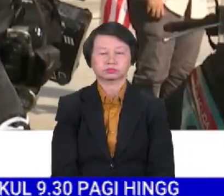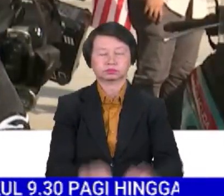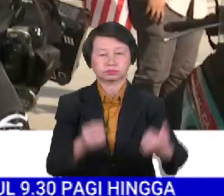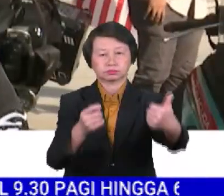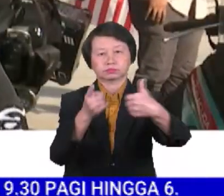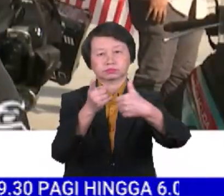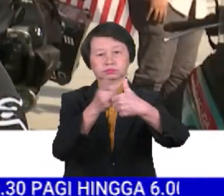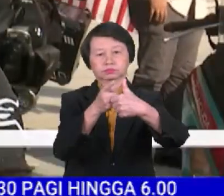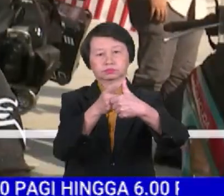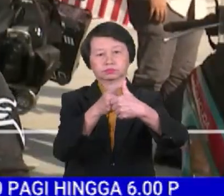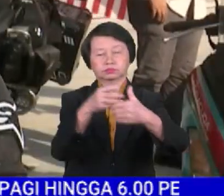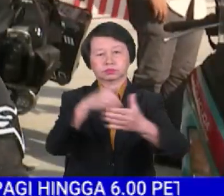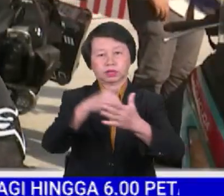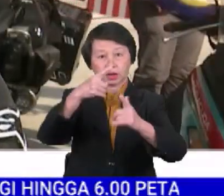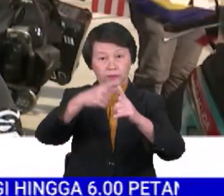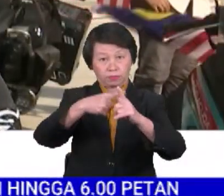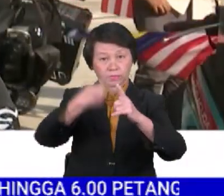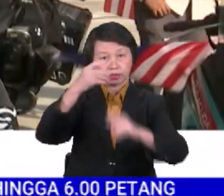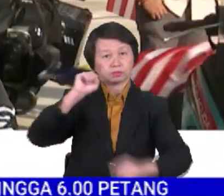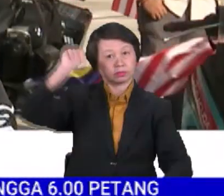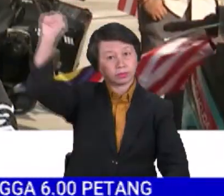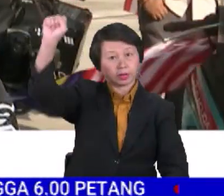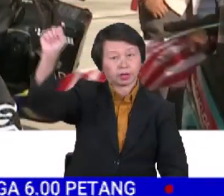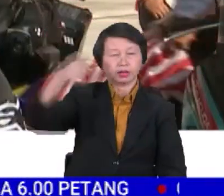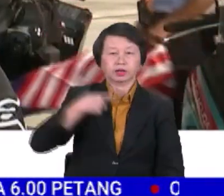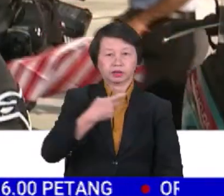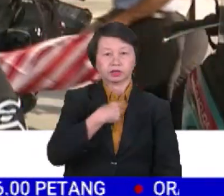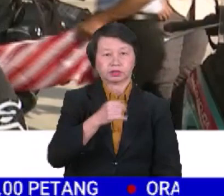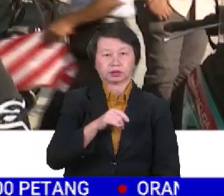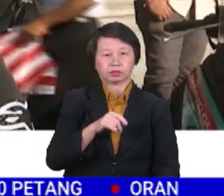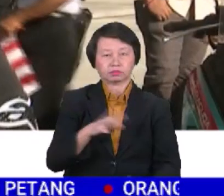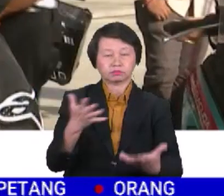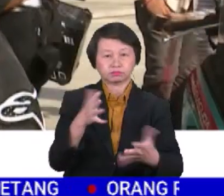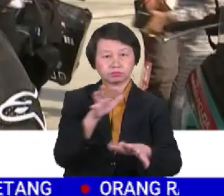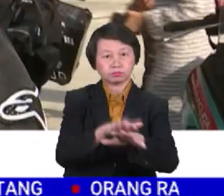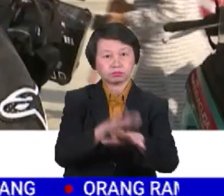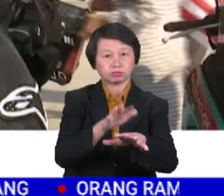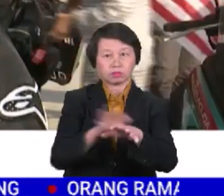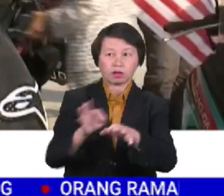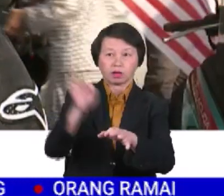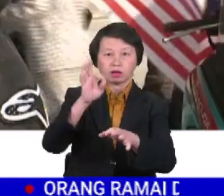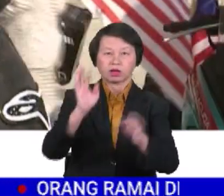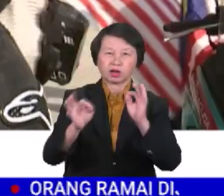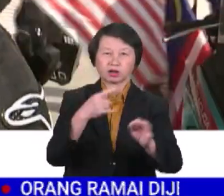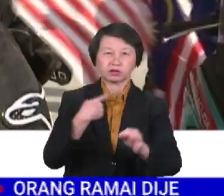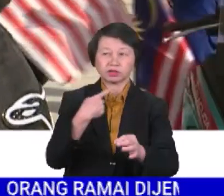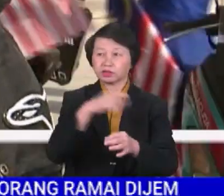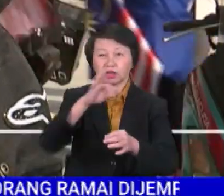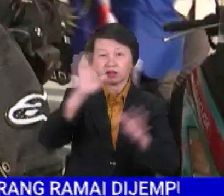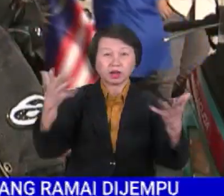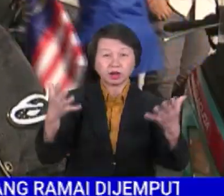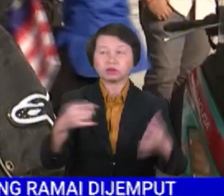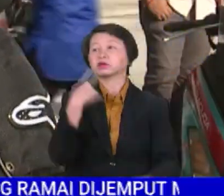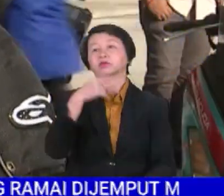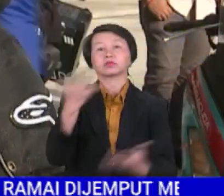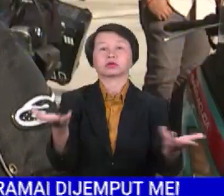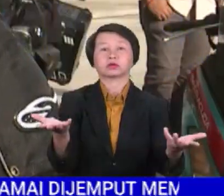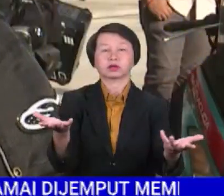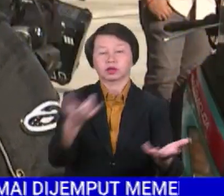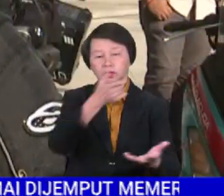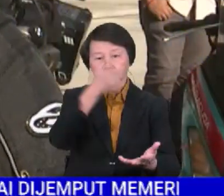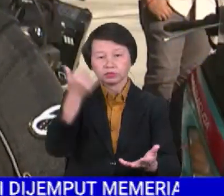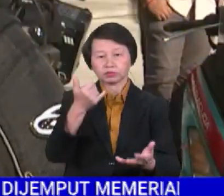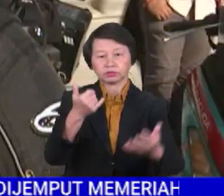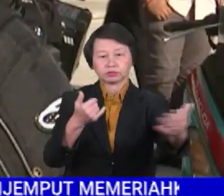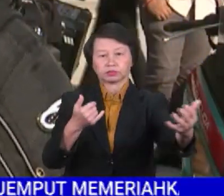Pertama, dalam bulan kemerdekaan, kita punya ni semarakkan tu. Kalau kita tak semarak, siapa lagi? Sebab Menkon